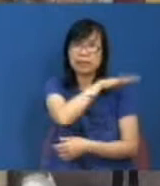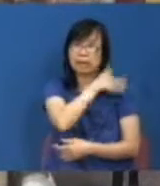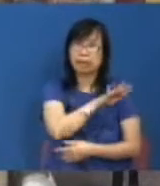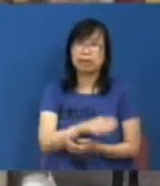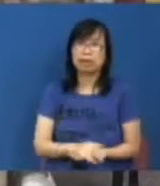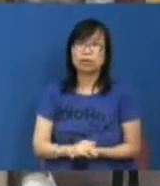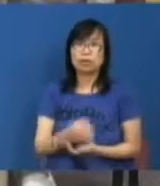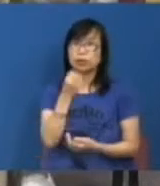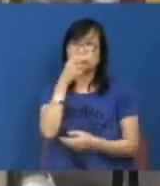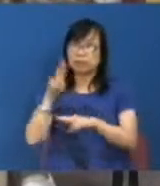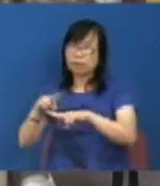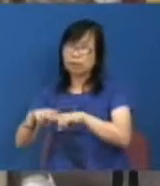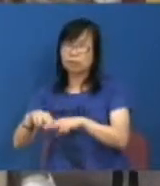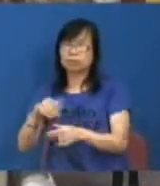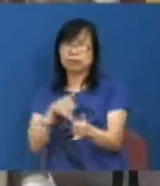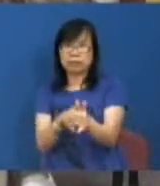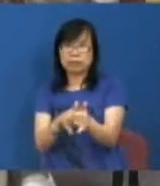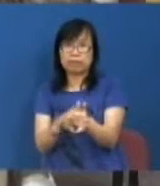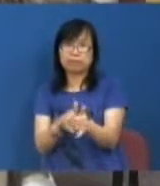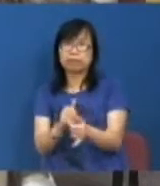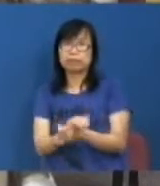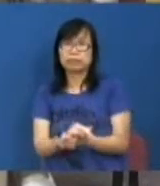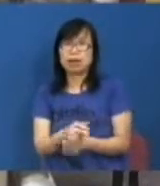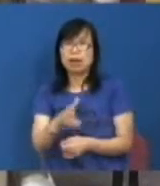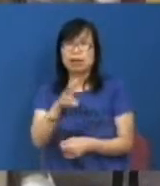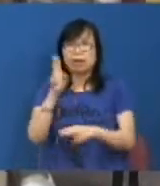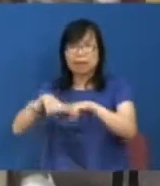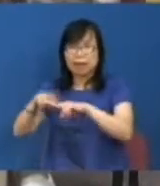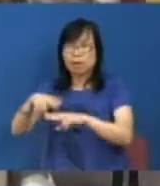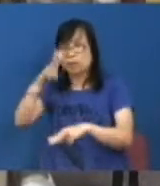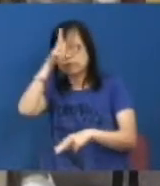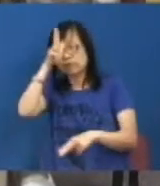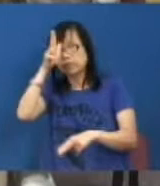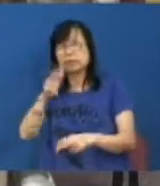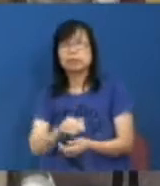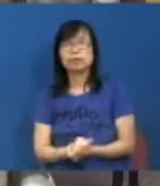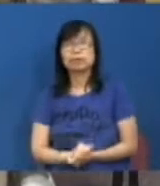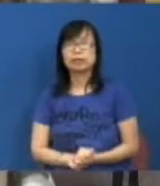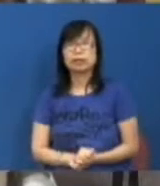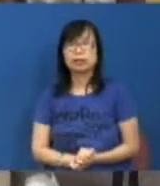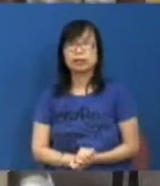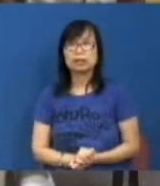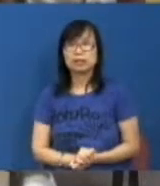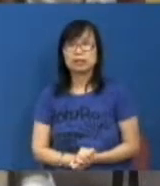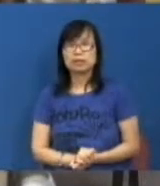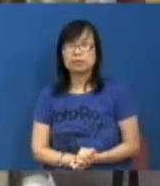地同胞咧，唔該就跟翻由呢個中國。內地嗰、那個政府去